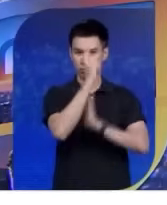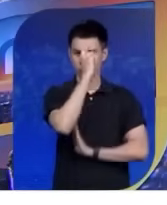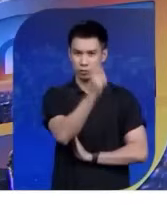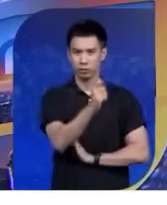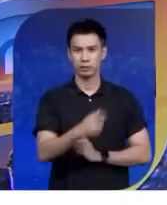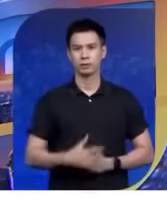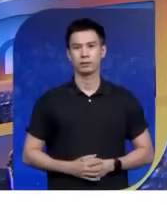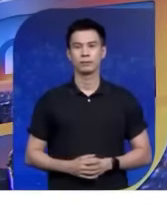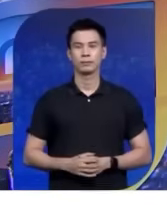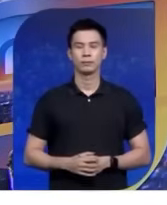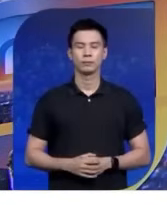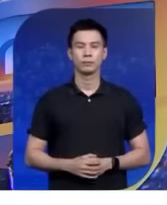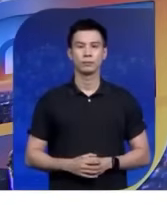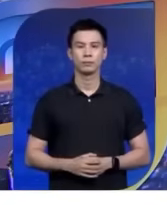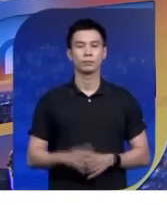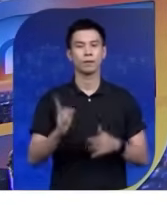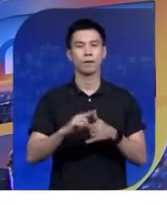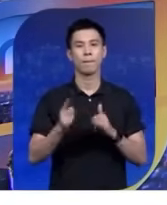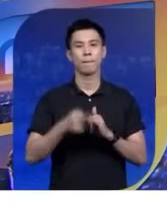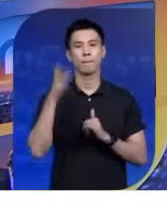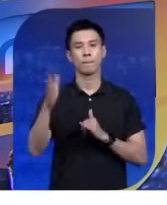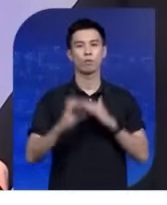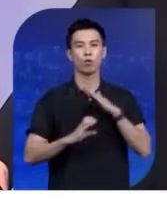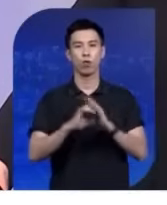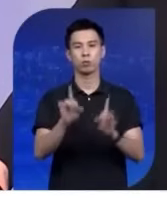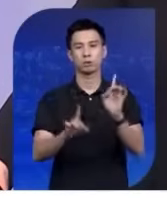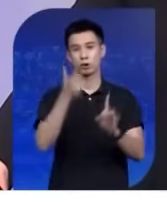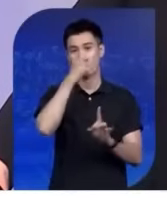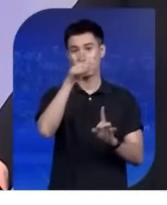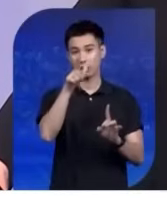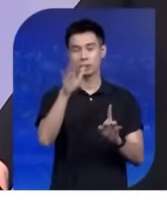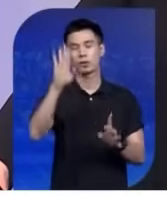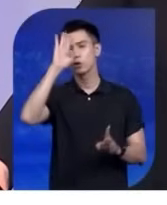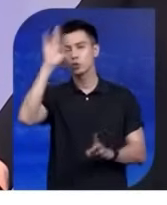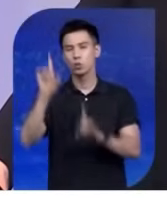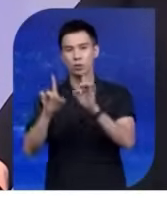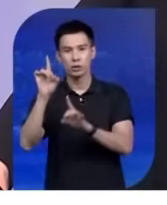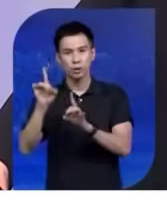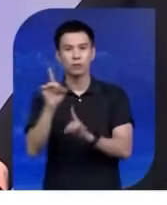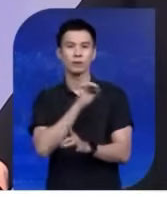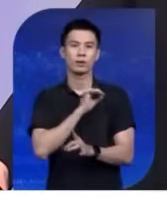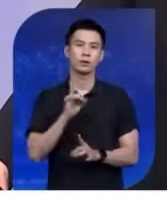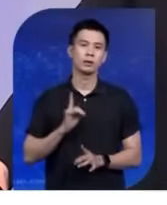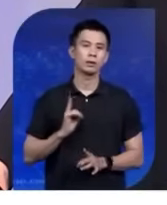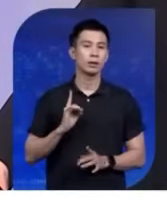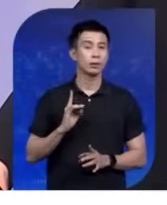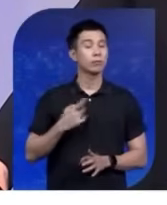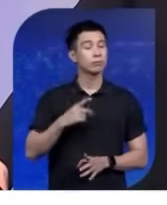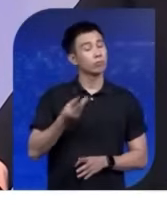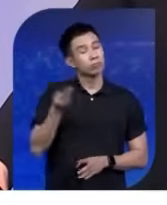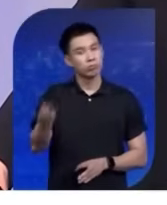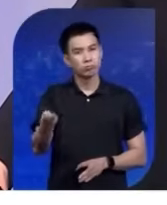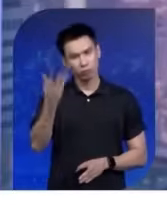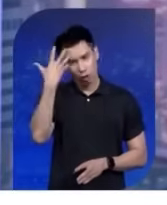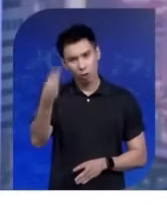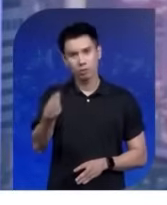cháy Đó là những cái giải pháp đưa ra từ cục kiểm lâm Vậy thì với những chủ rừng hay là với chính những người dân thì chúng ta ở thời điểm này có thể đưa ra những lưu ý gì Thư chị hh Liên